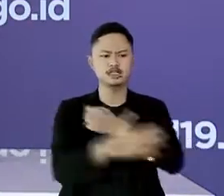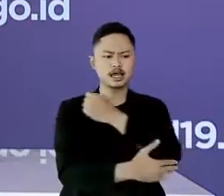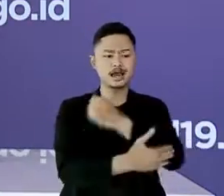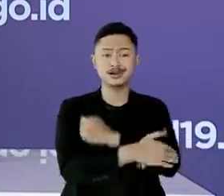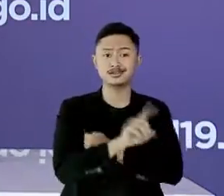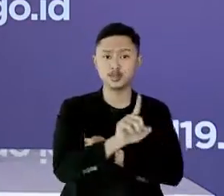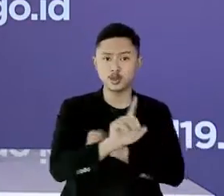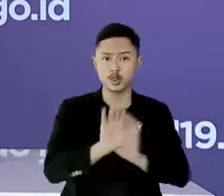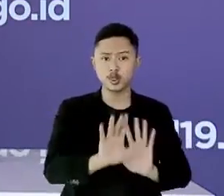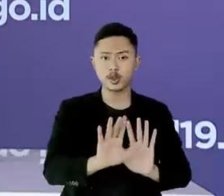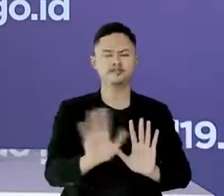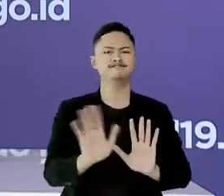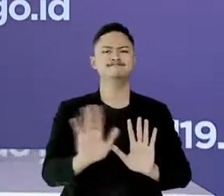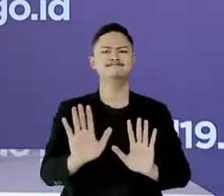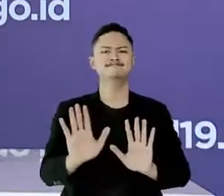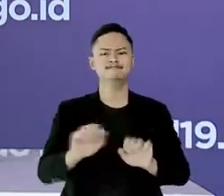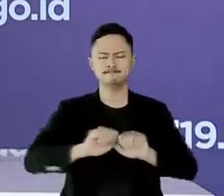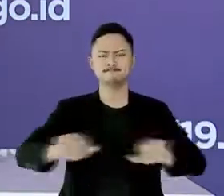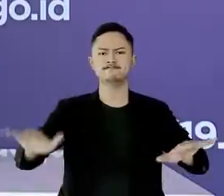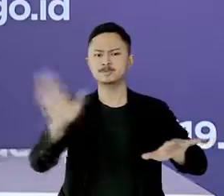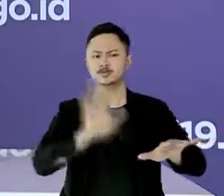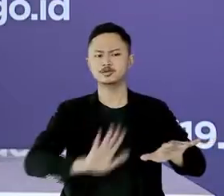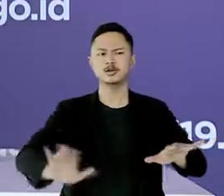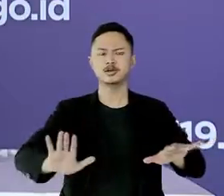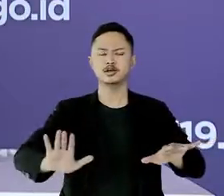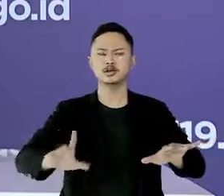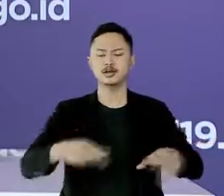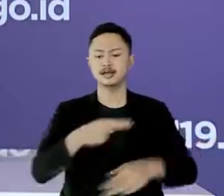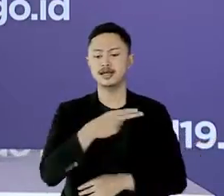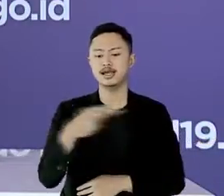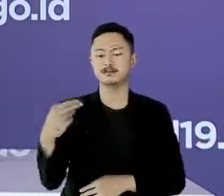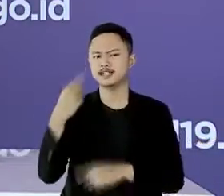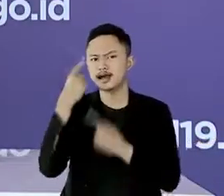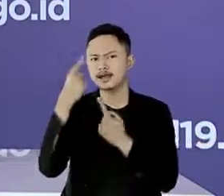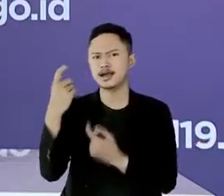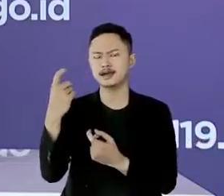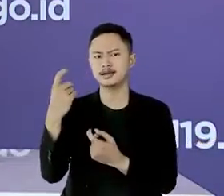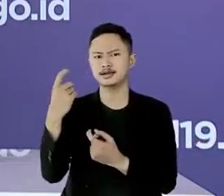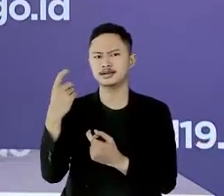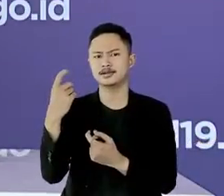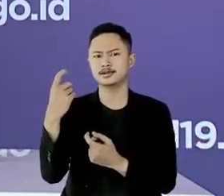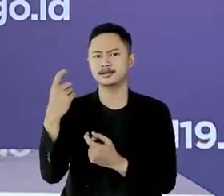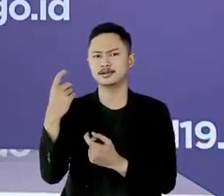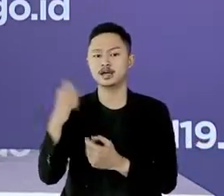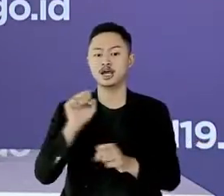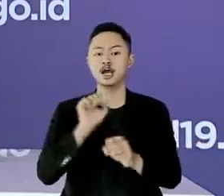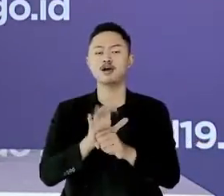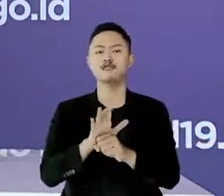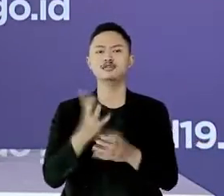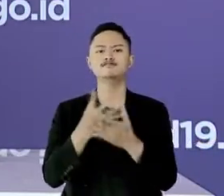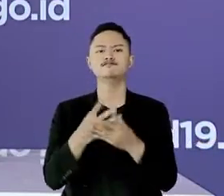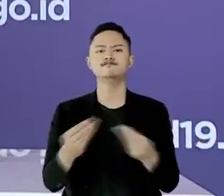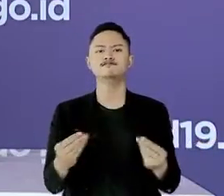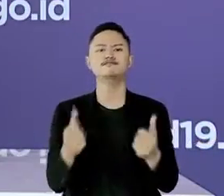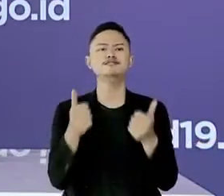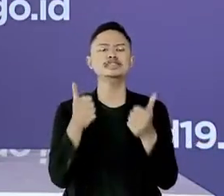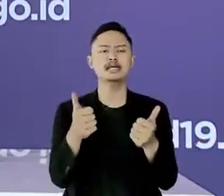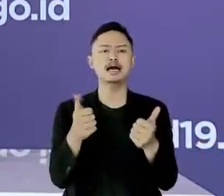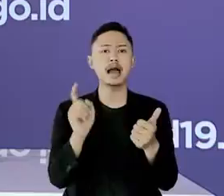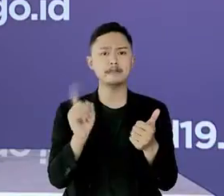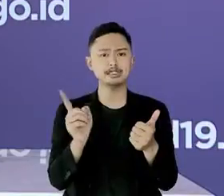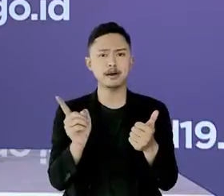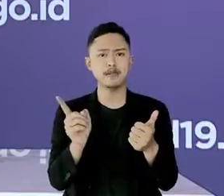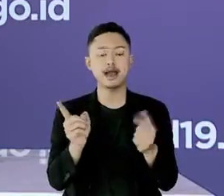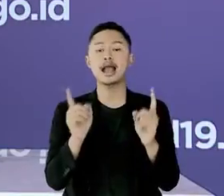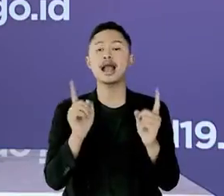negara Indonesia percaya bahwa penanganan coffee 19 baru dapat dikatakan berhasil jika semua